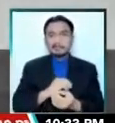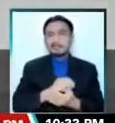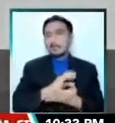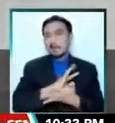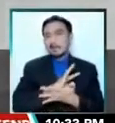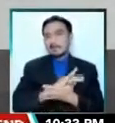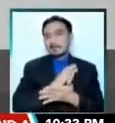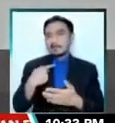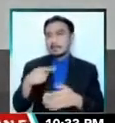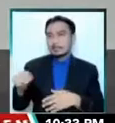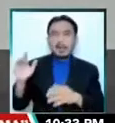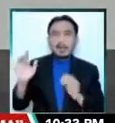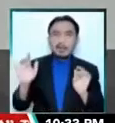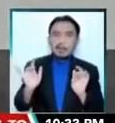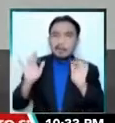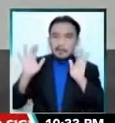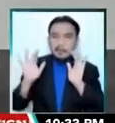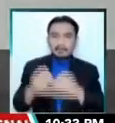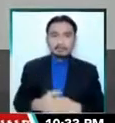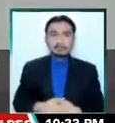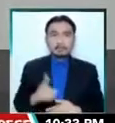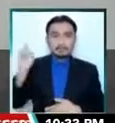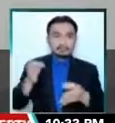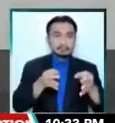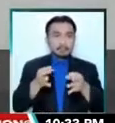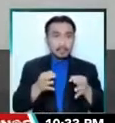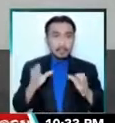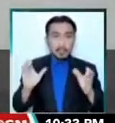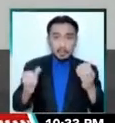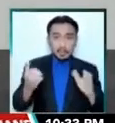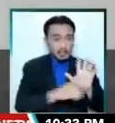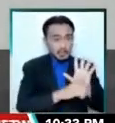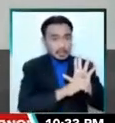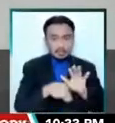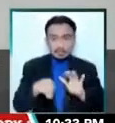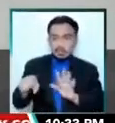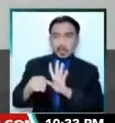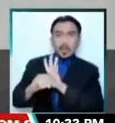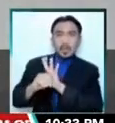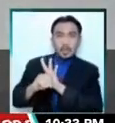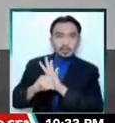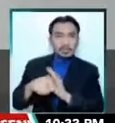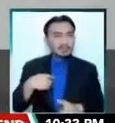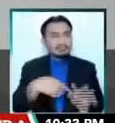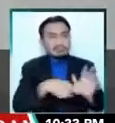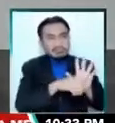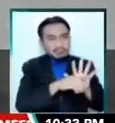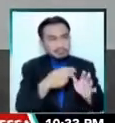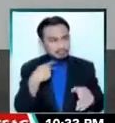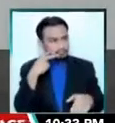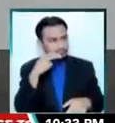dami talagang nagsasuffer ngayon sa environment natin, sa palibot natin. Kaya huwag ka nang dumagdag, okay? Wala siyang